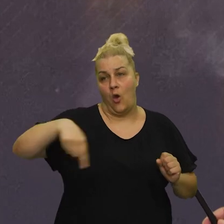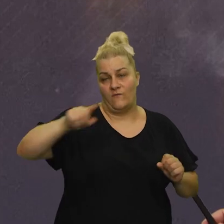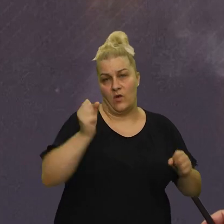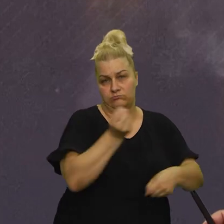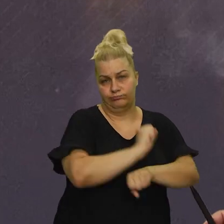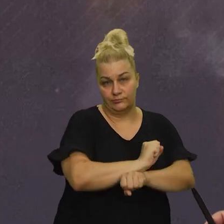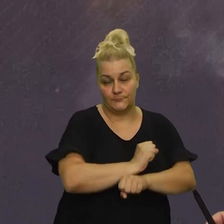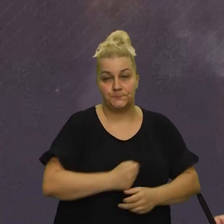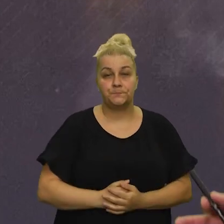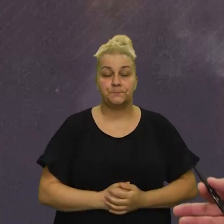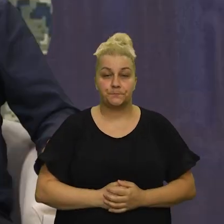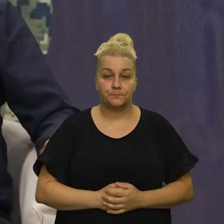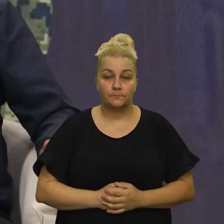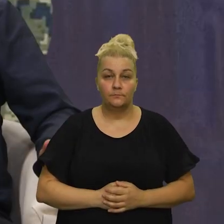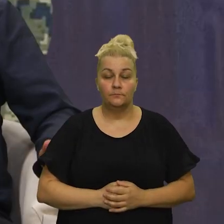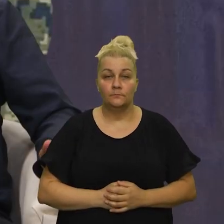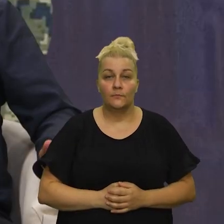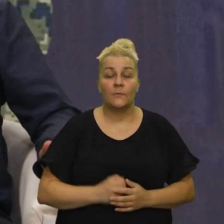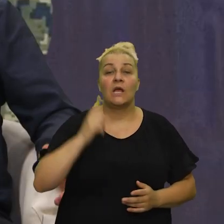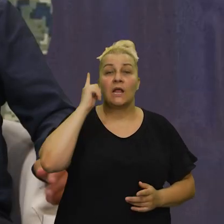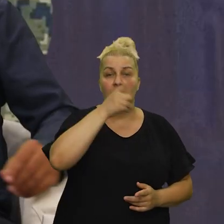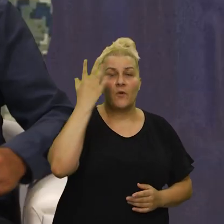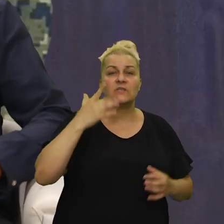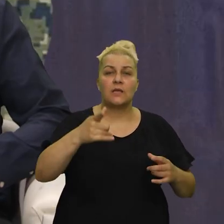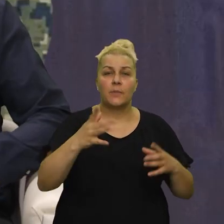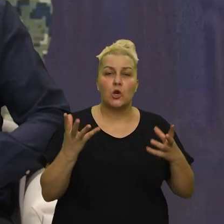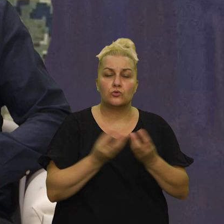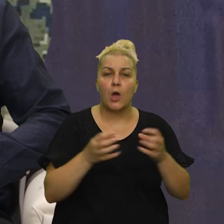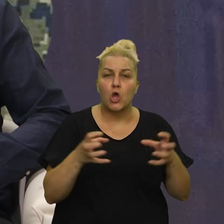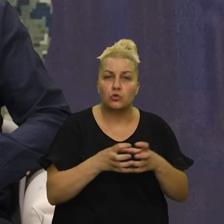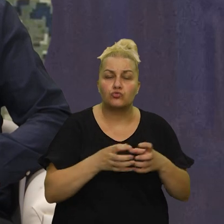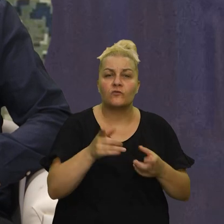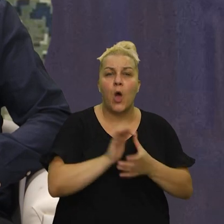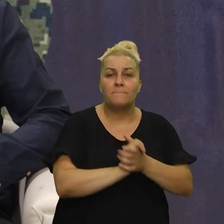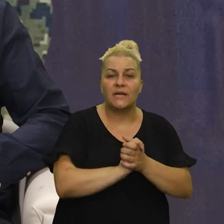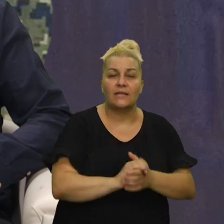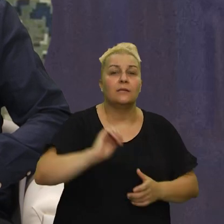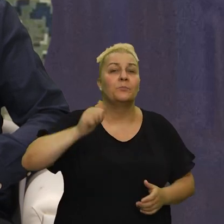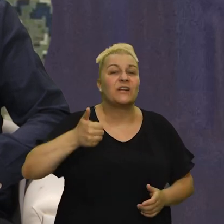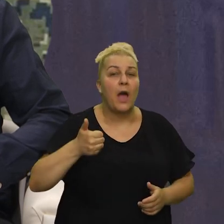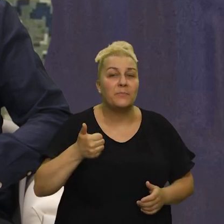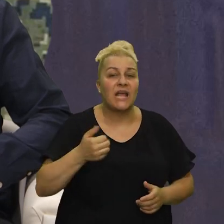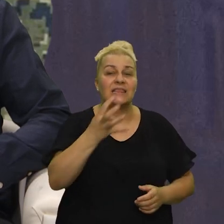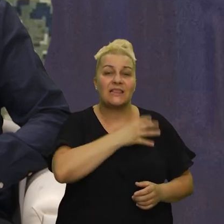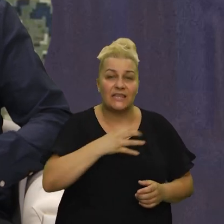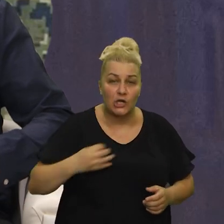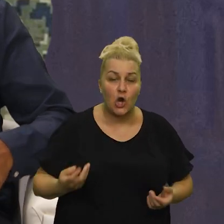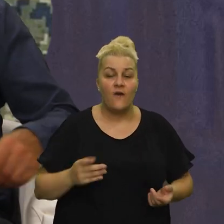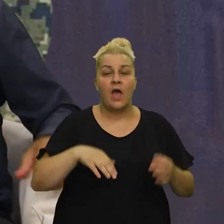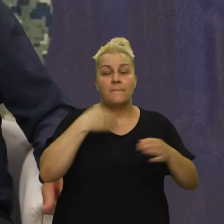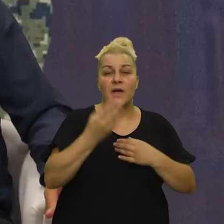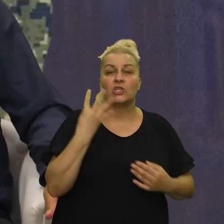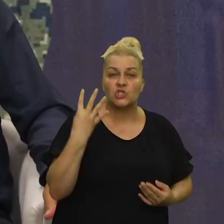okupatora. Da, dole ste bili u društvu prijatelja iz 1. brigade Tigrova, pa 4.